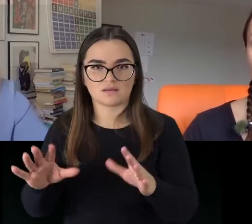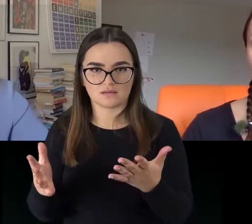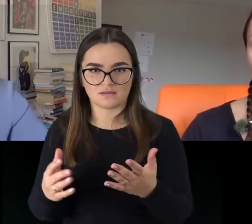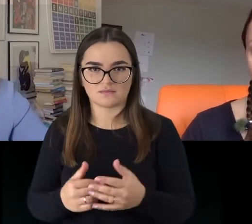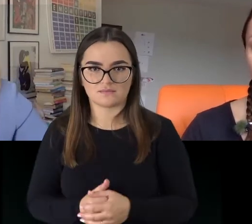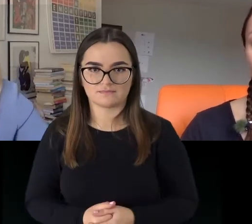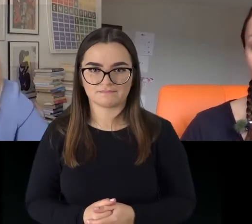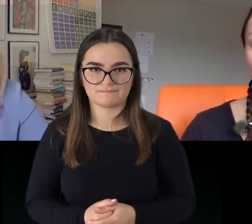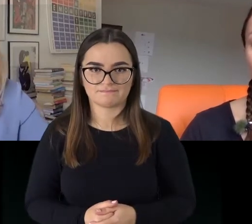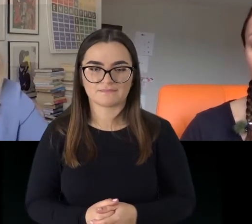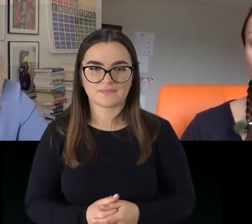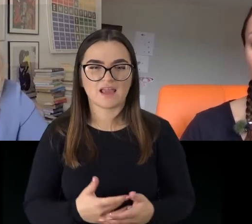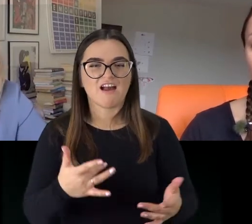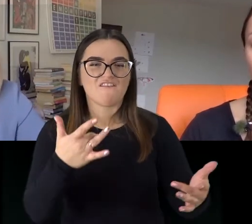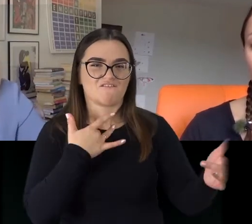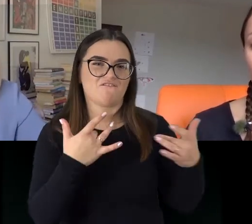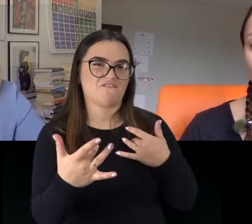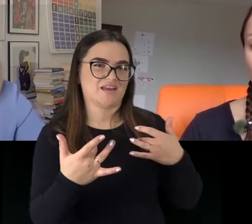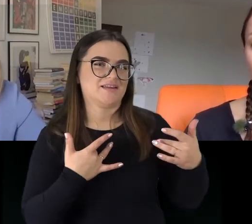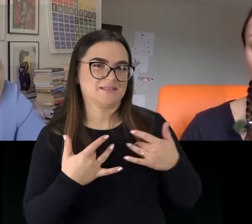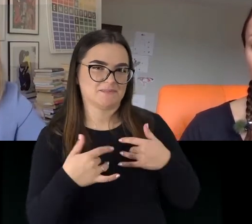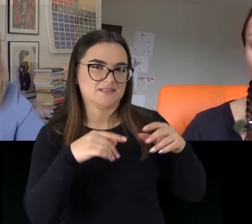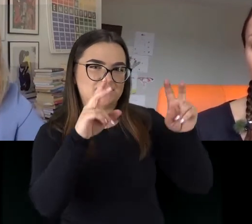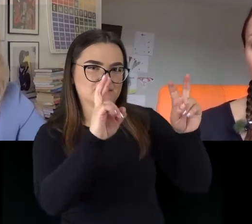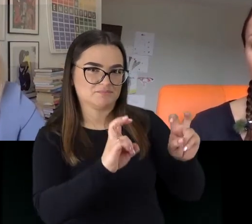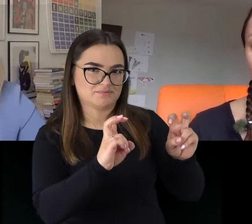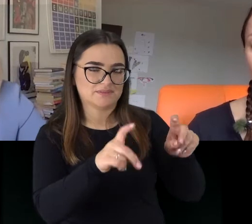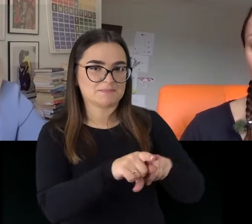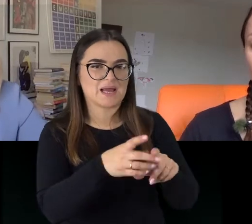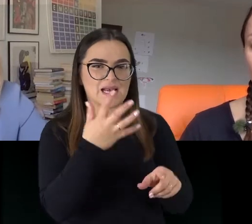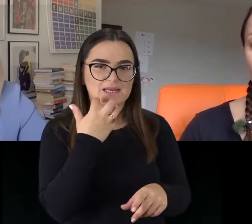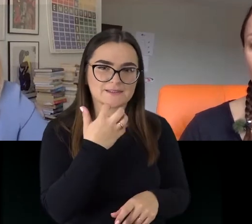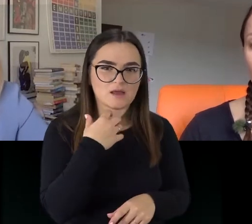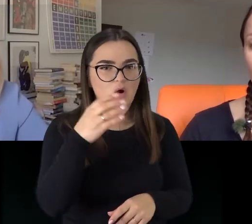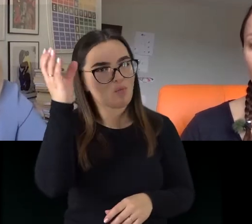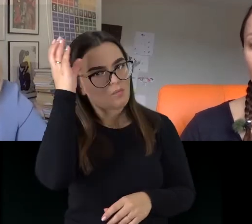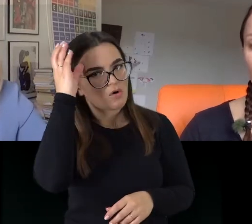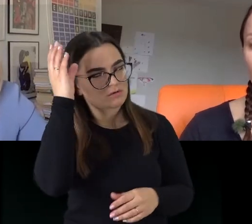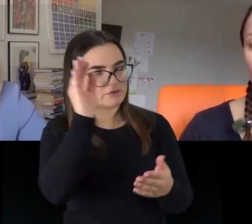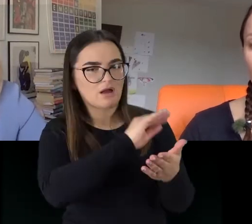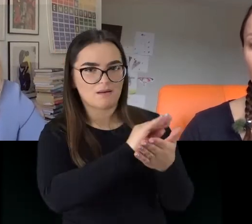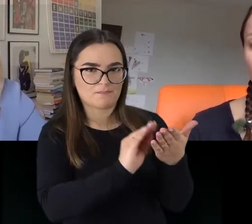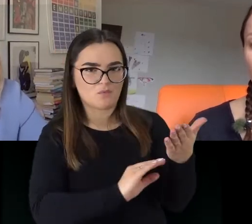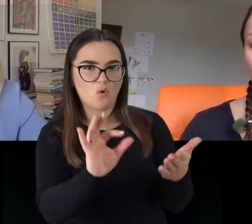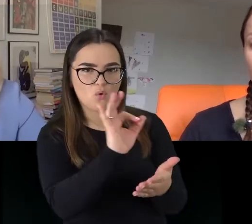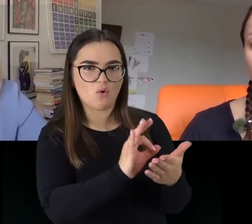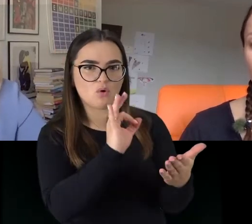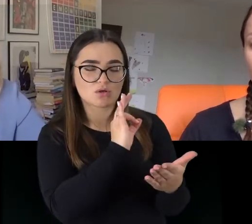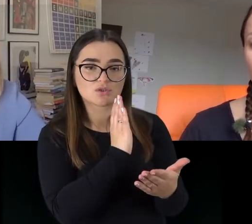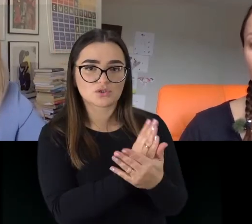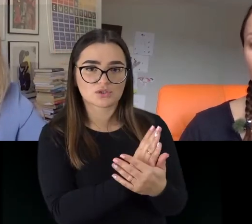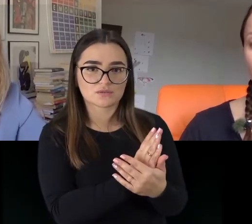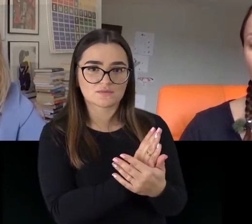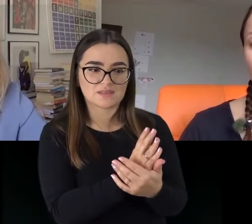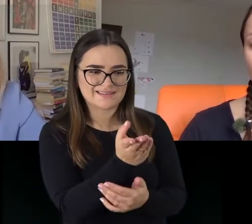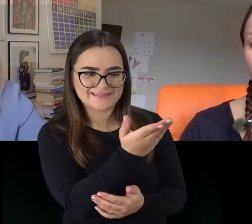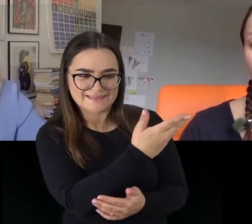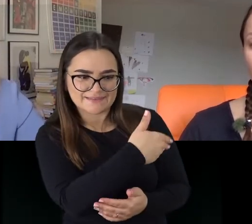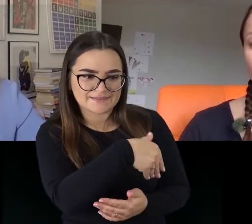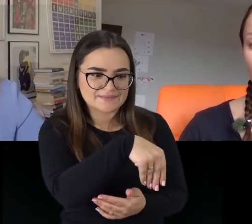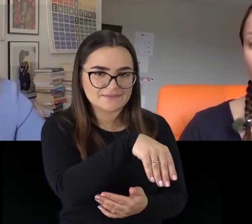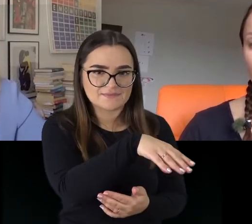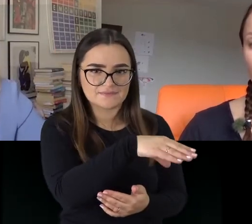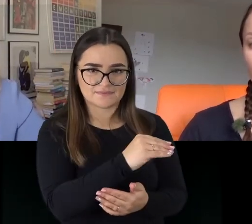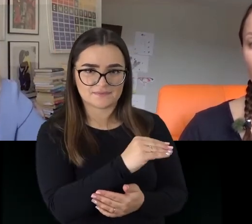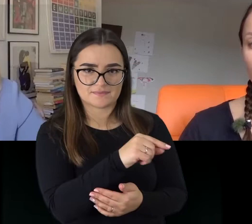Vaidmenys ar ne, tai yra apibriežta ir literatūra, ir mokslė, žinoma, ir taip toliau. Tai visi šitie